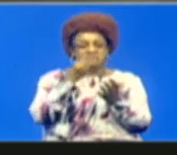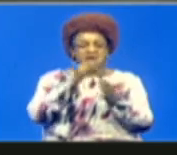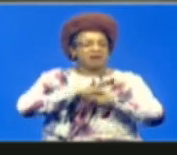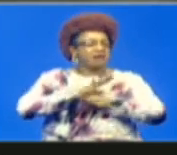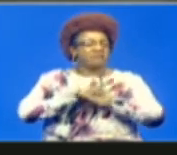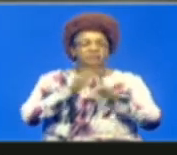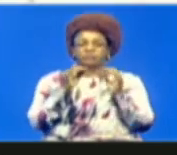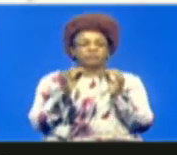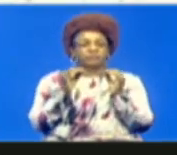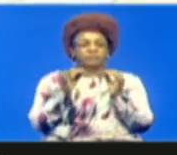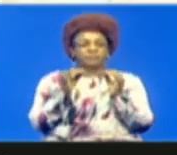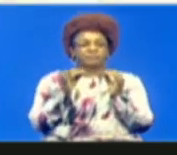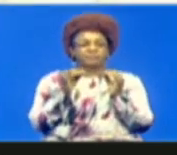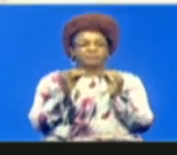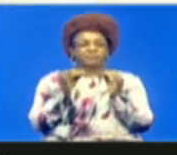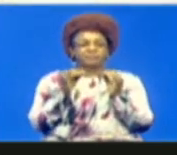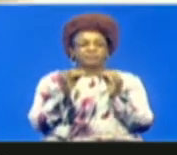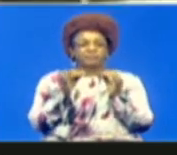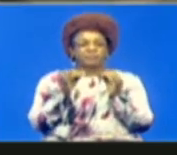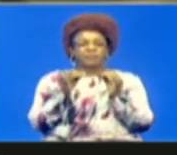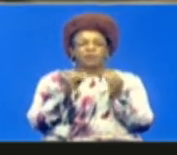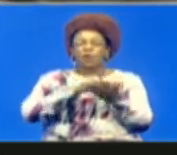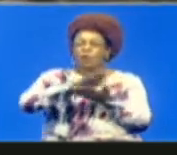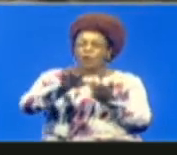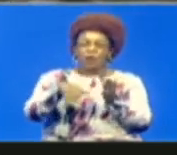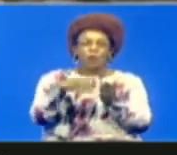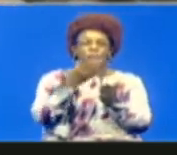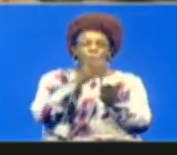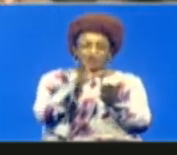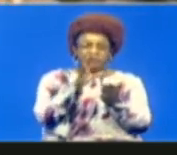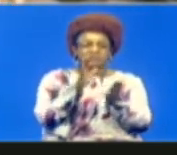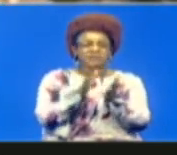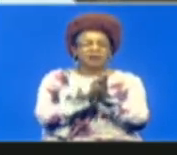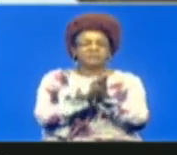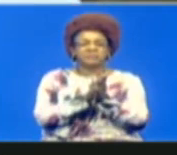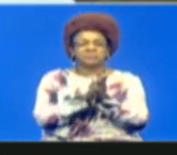Second, hii waste yote hii maji naingia na hii borea pamoja. Juu space yetu ni ndogo.